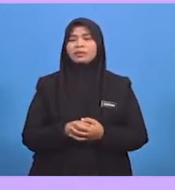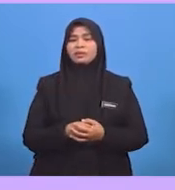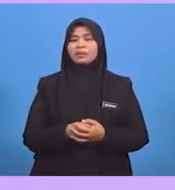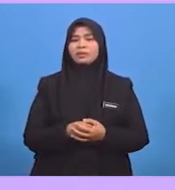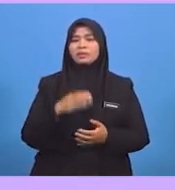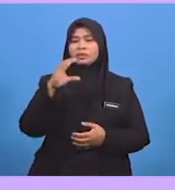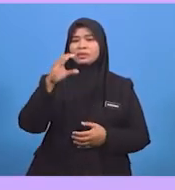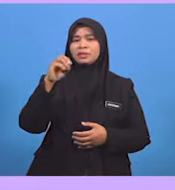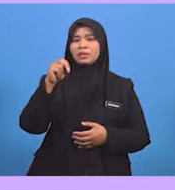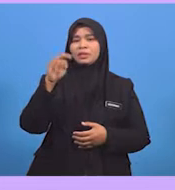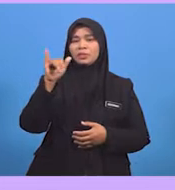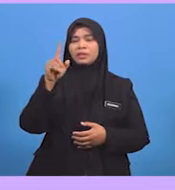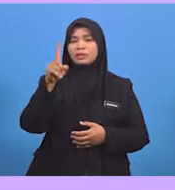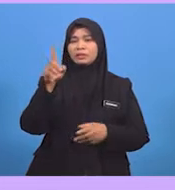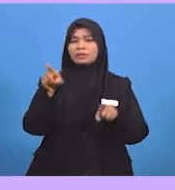dengan